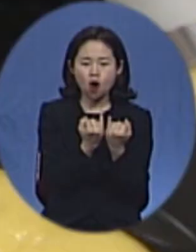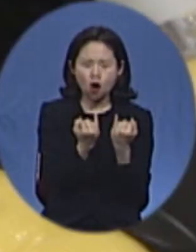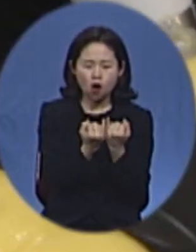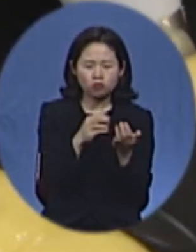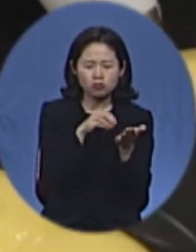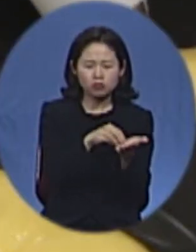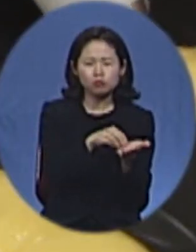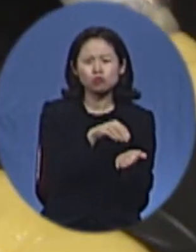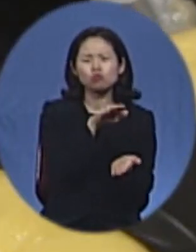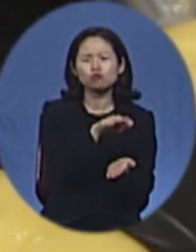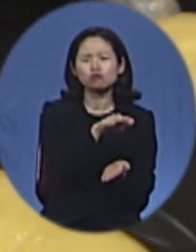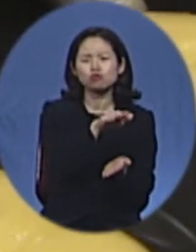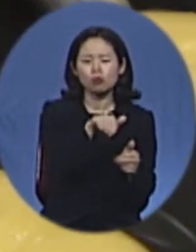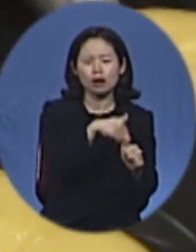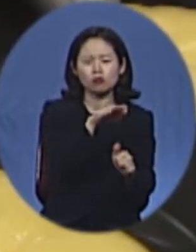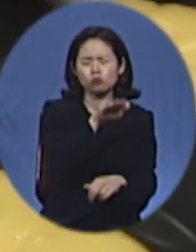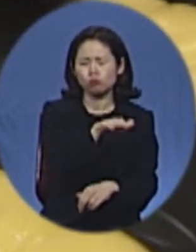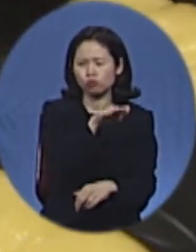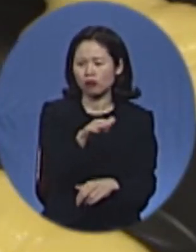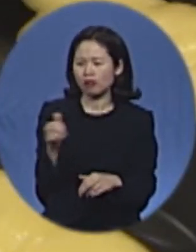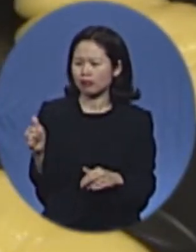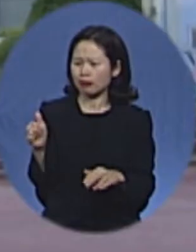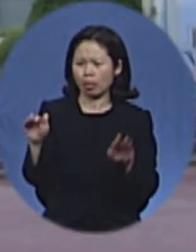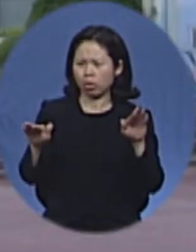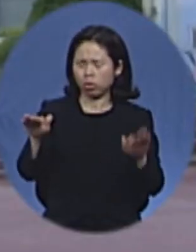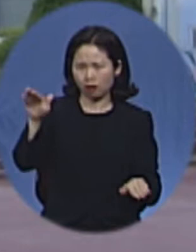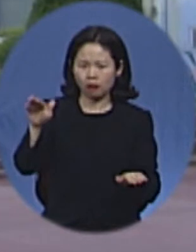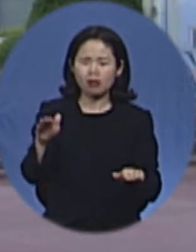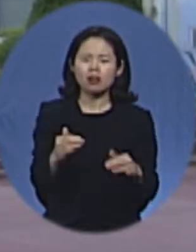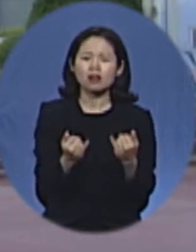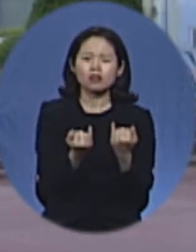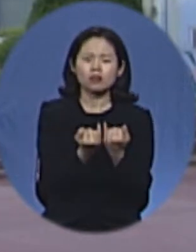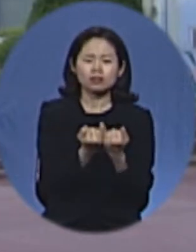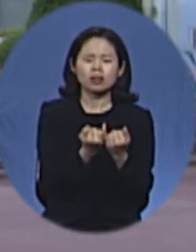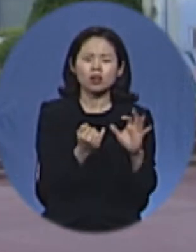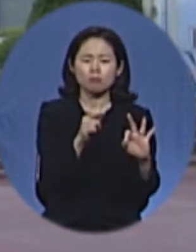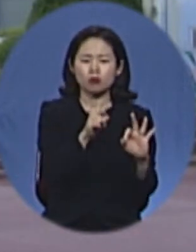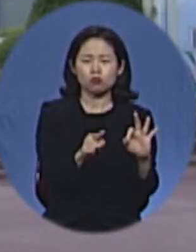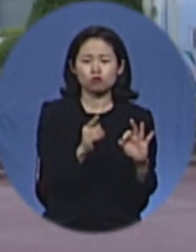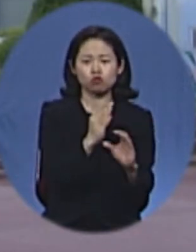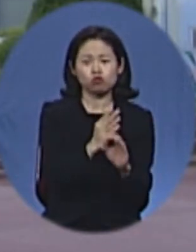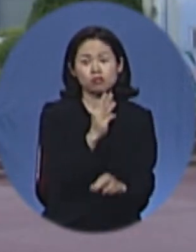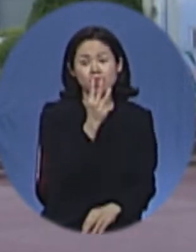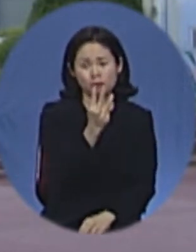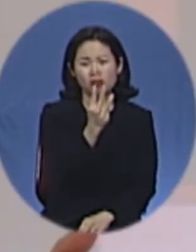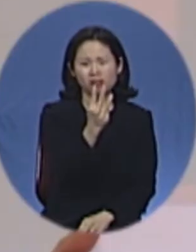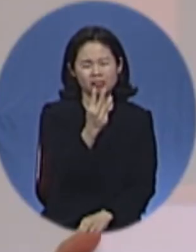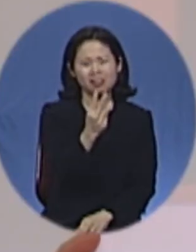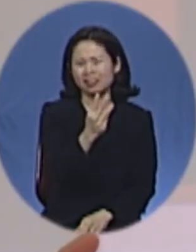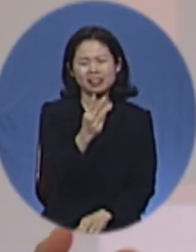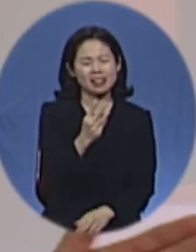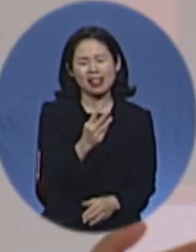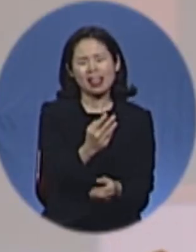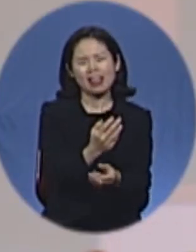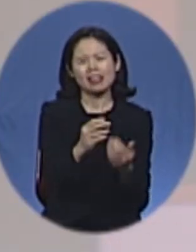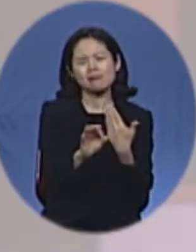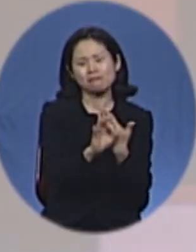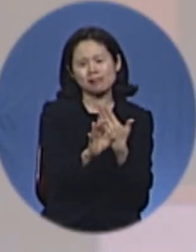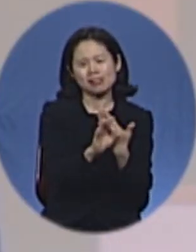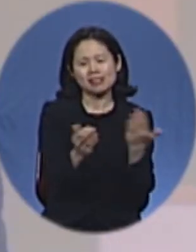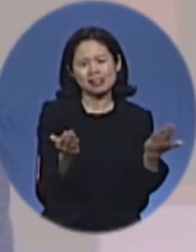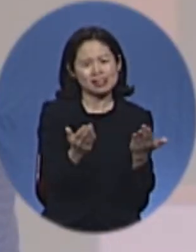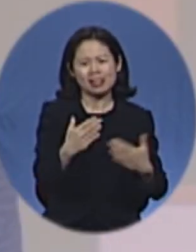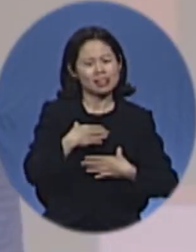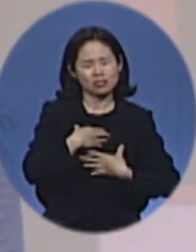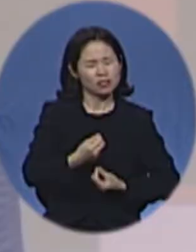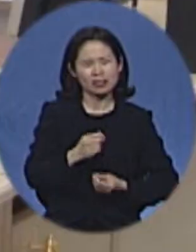질이 남성보다 열악하다며 여성 10명 중 3명은 비정규직과 같은 안정성이 떨어지는 일자리에서 일하고